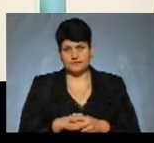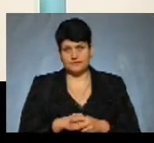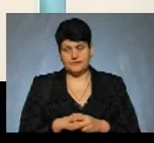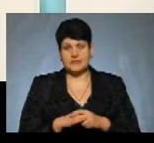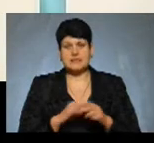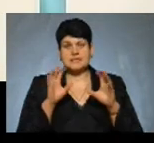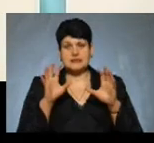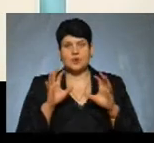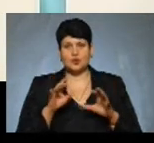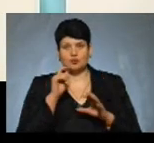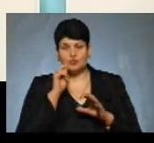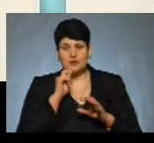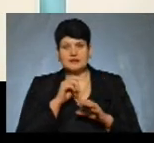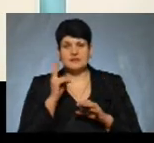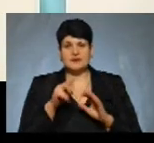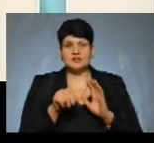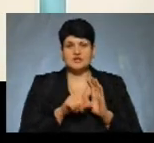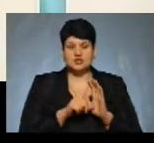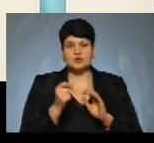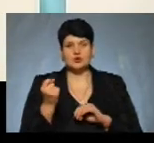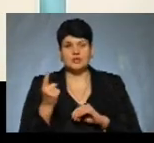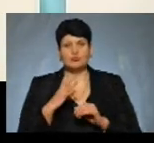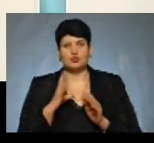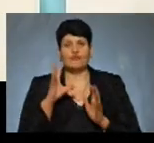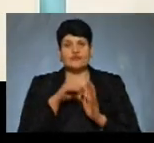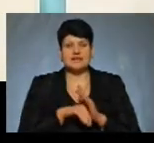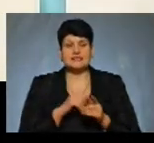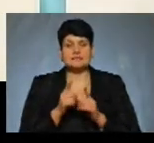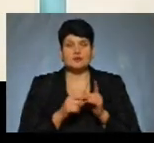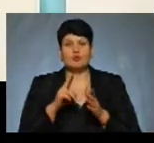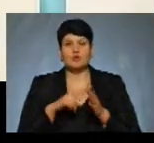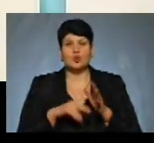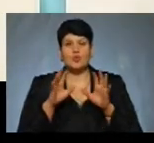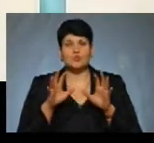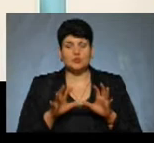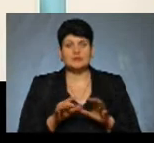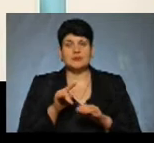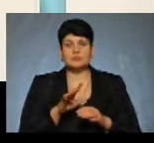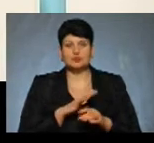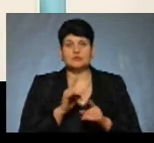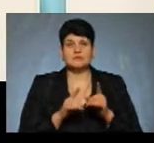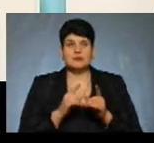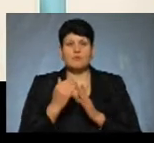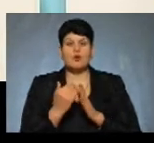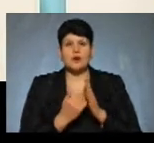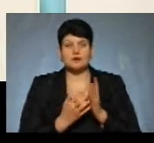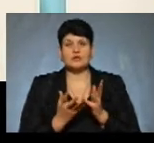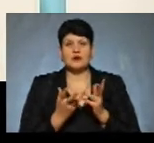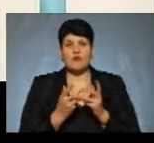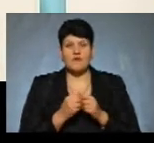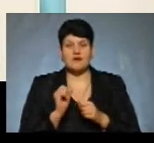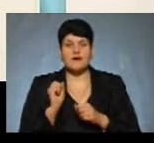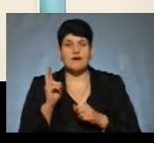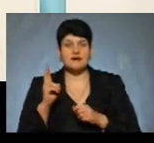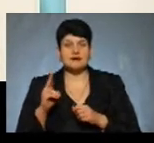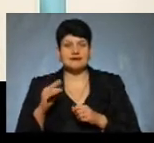законом України 26.11 було якраз внесено зміни до податкового кодексу, де було змінено якраз порядок нарахування акцизного